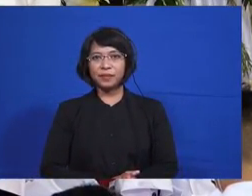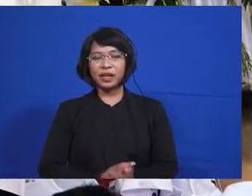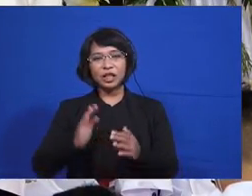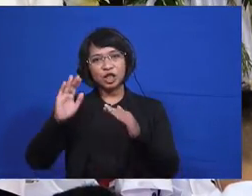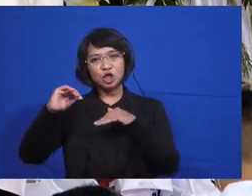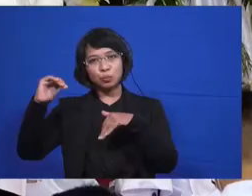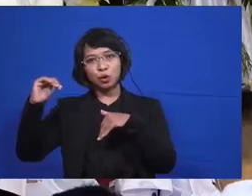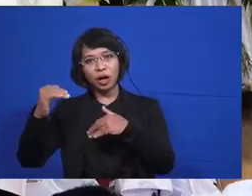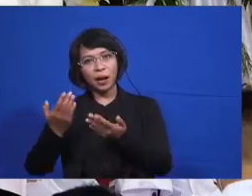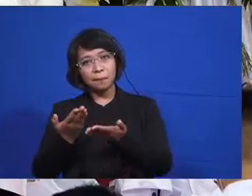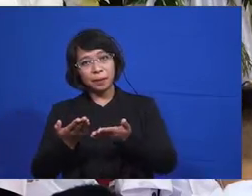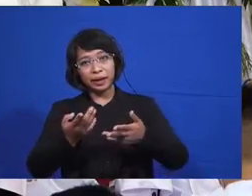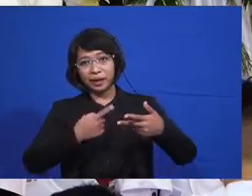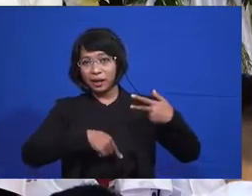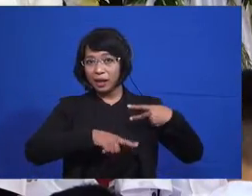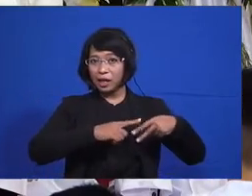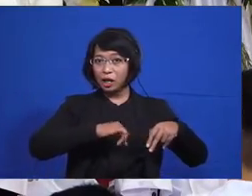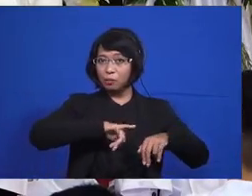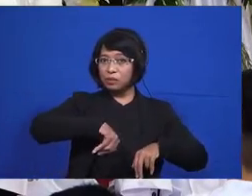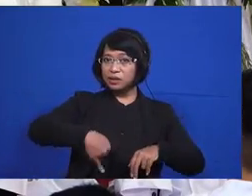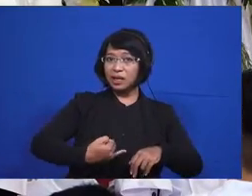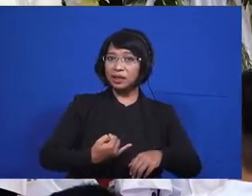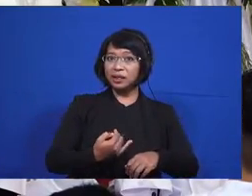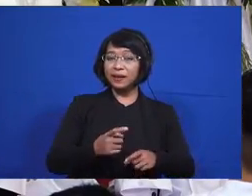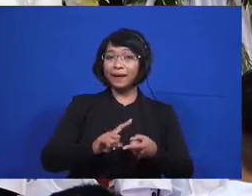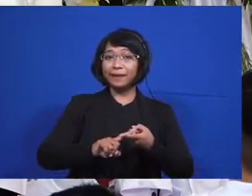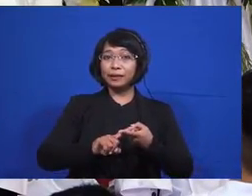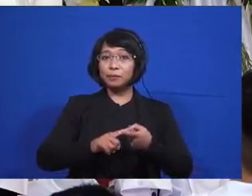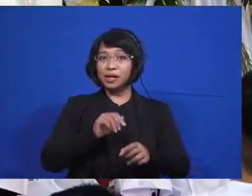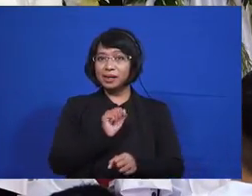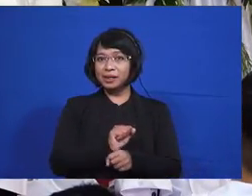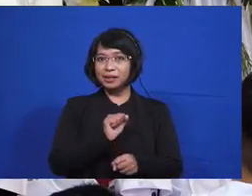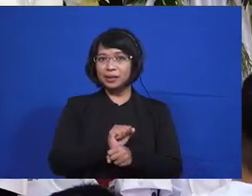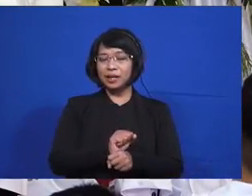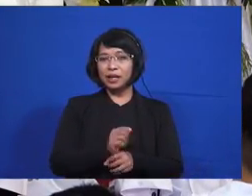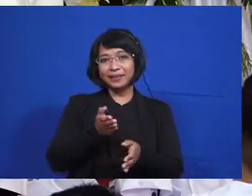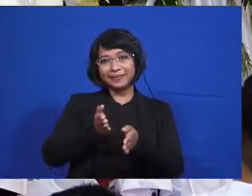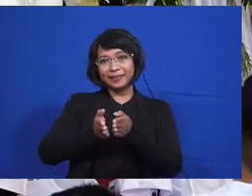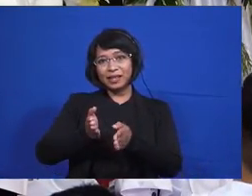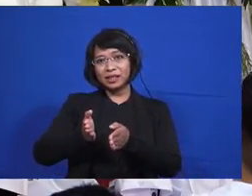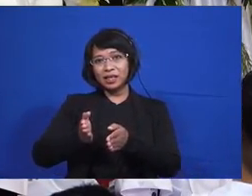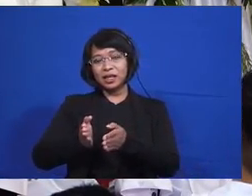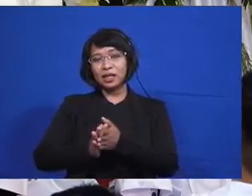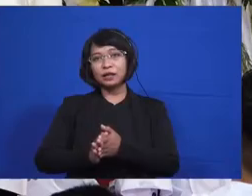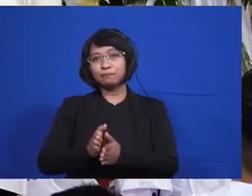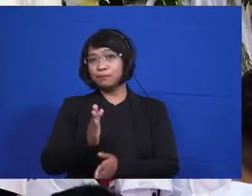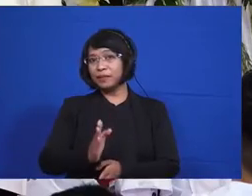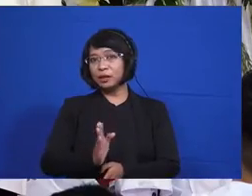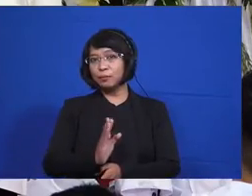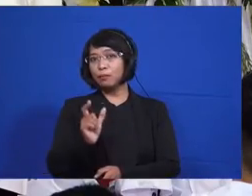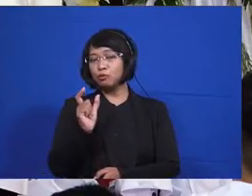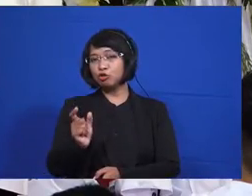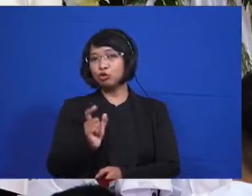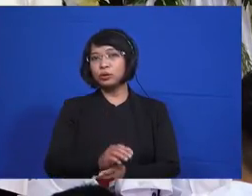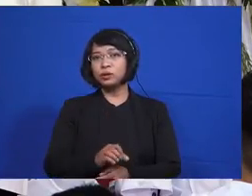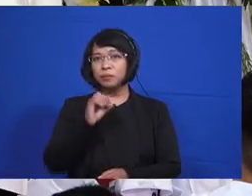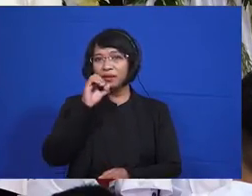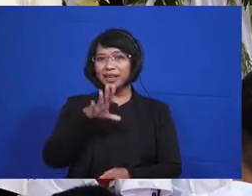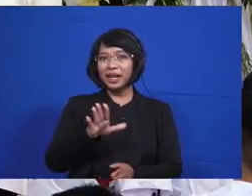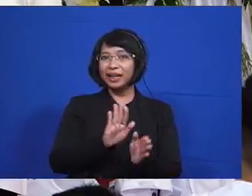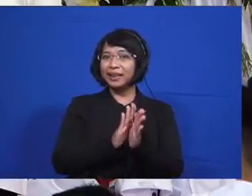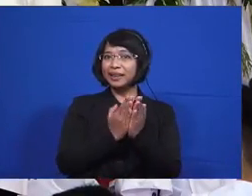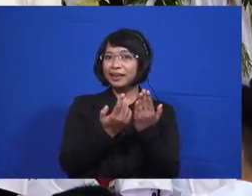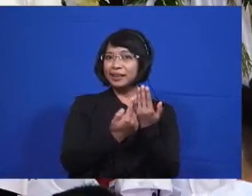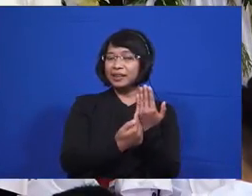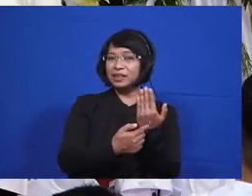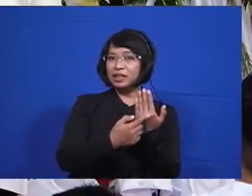Semoga mereka menjadi rekan kerja yang saleh dalam jajaran kami untuk menyebarkan warta Injil-Mu sampai ke